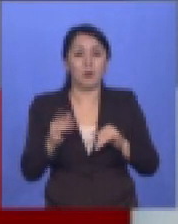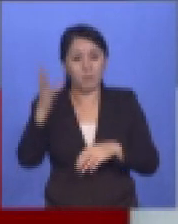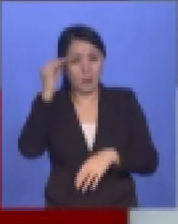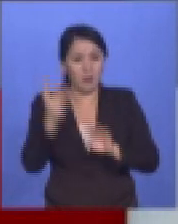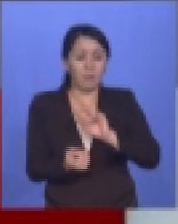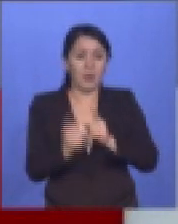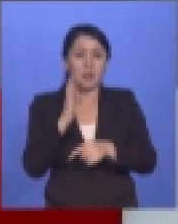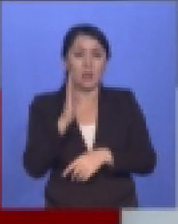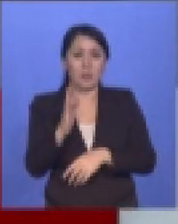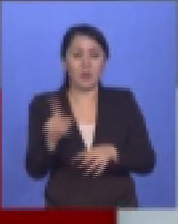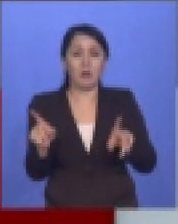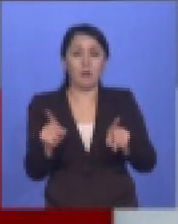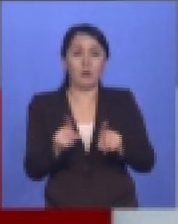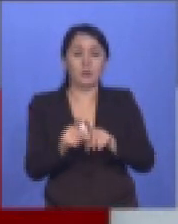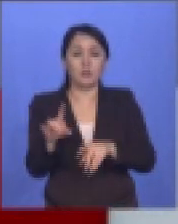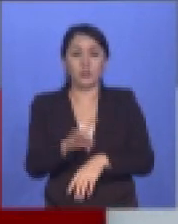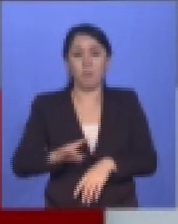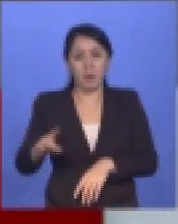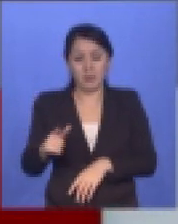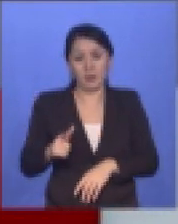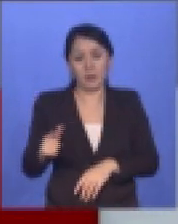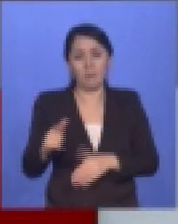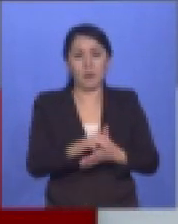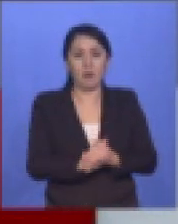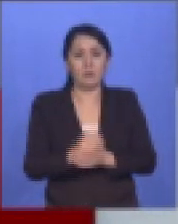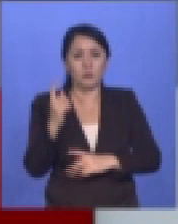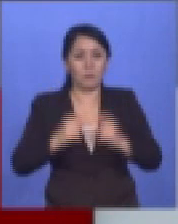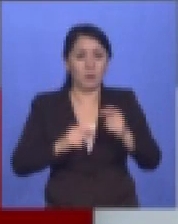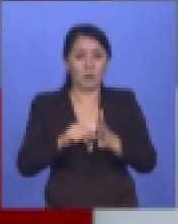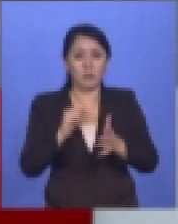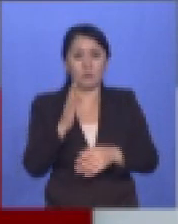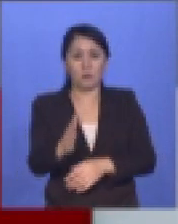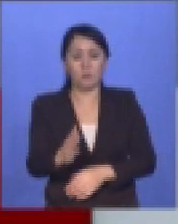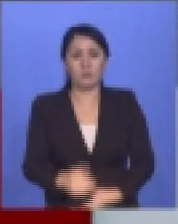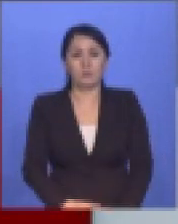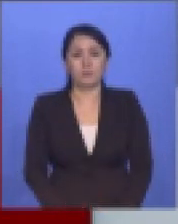жөнінде пікір алмасамыз. Сонымен қатар, өңіраралық ынтымақтастық форумына қатысамыз.